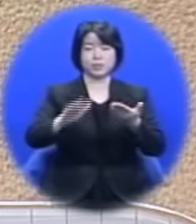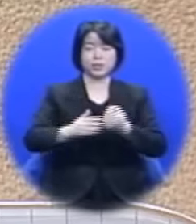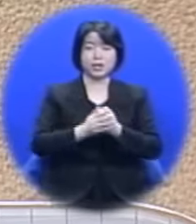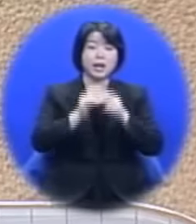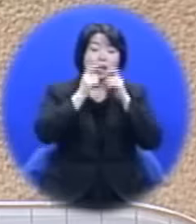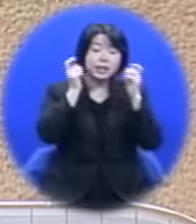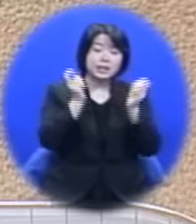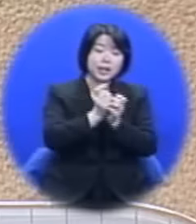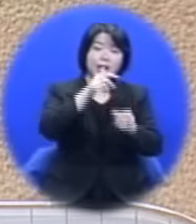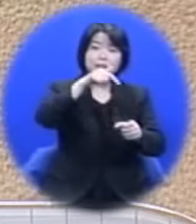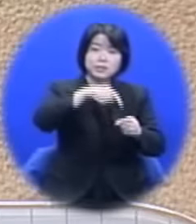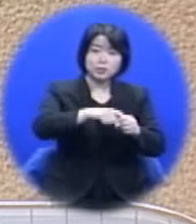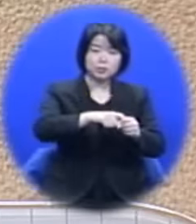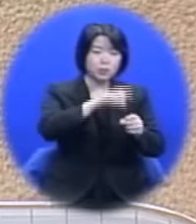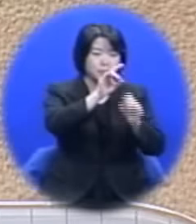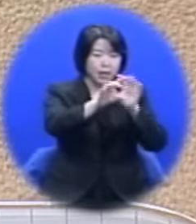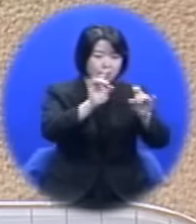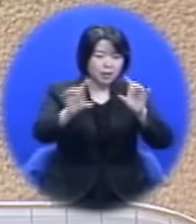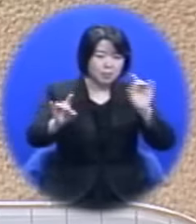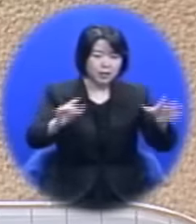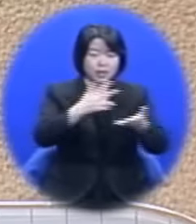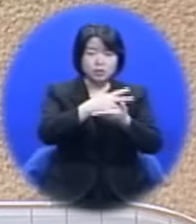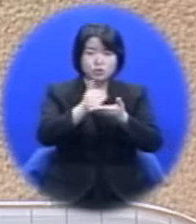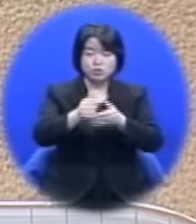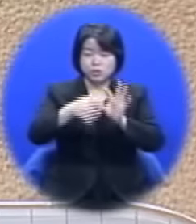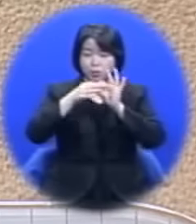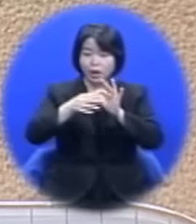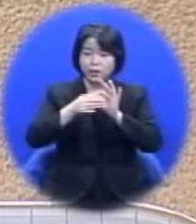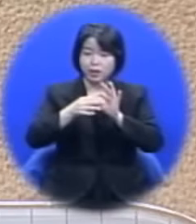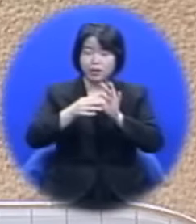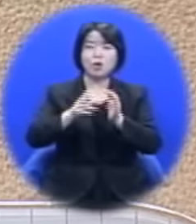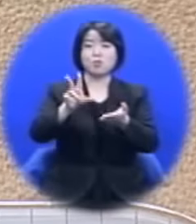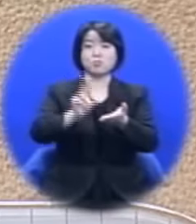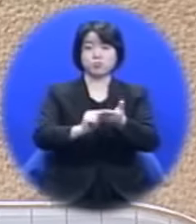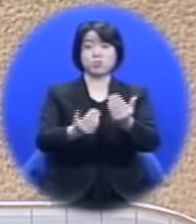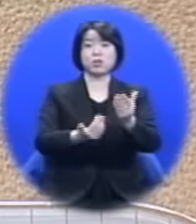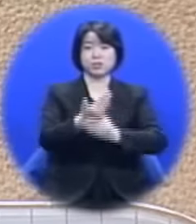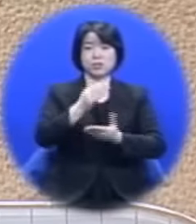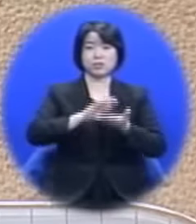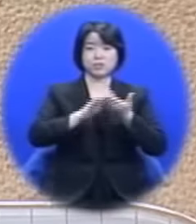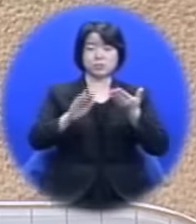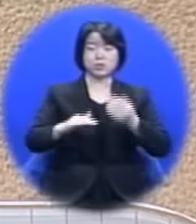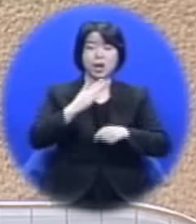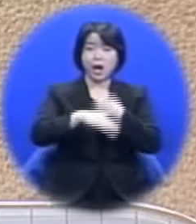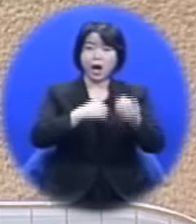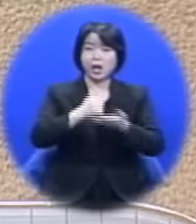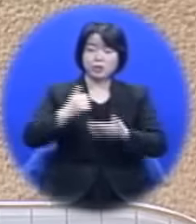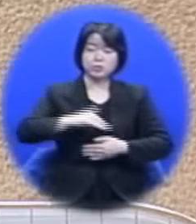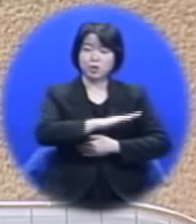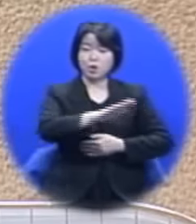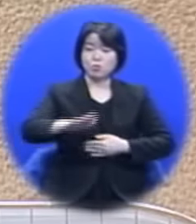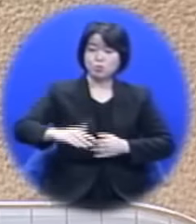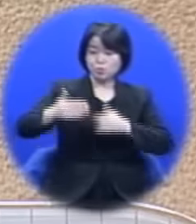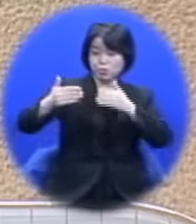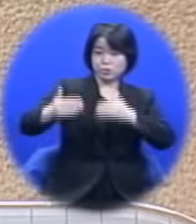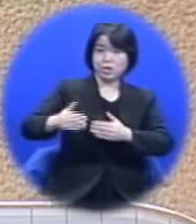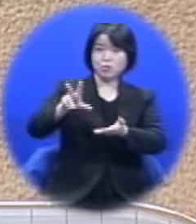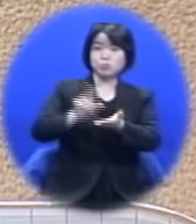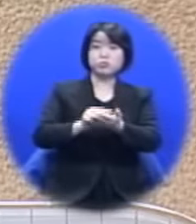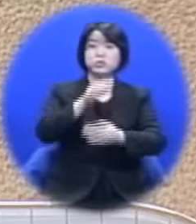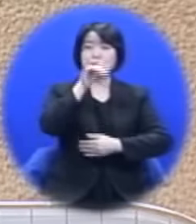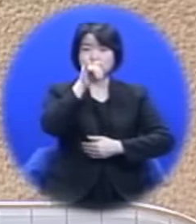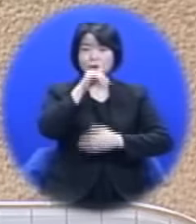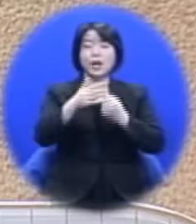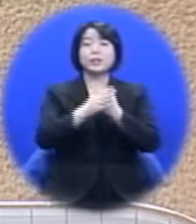개인적으로 개 개인적으로 주님과의 관계에 문제가 생겨 있어요 하나님과 우리 사이에 문제가 있다니까요